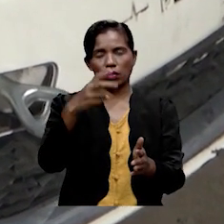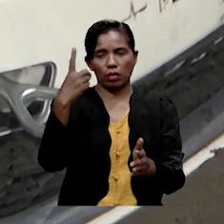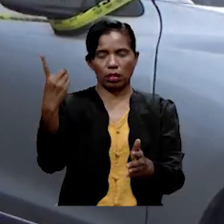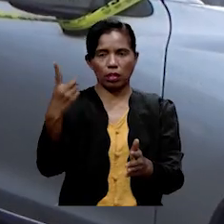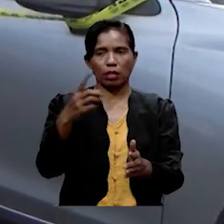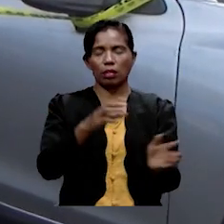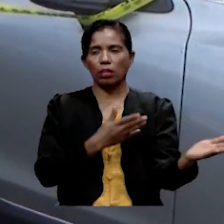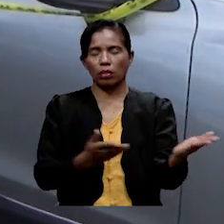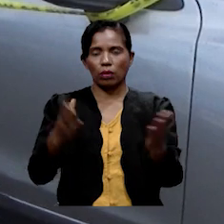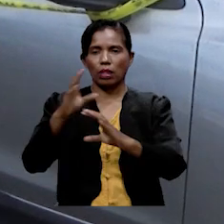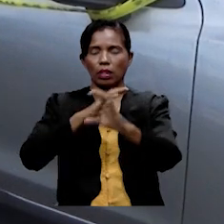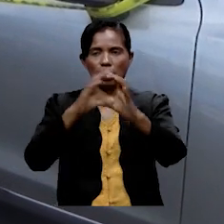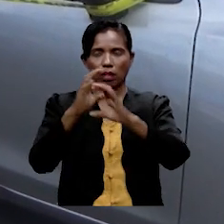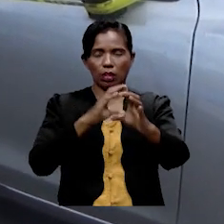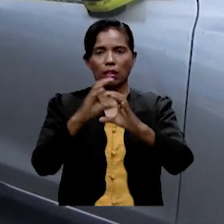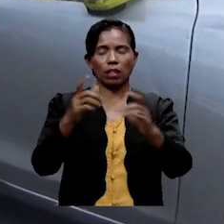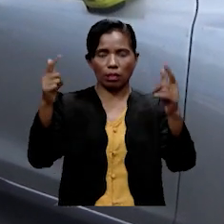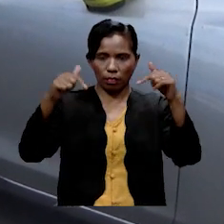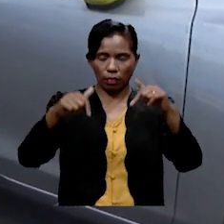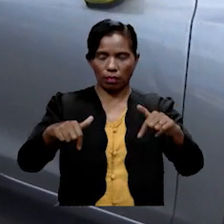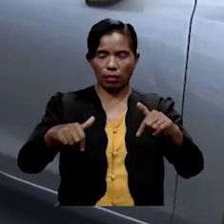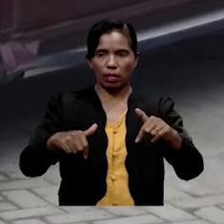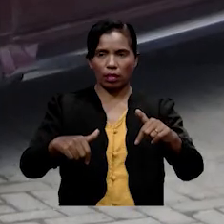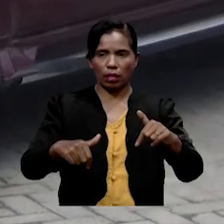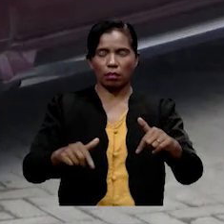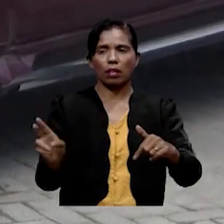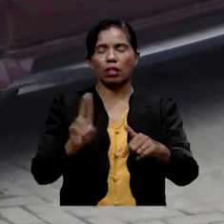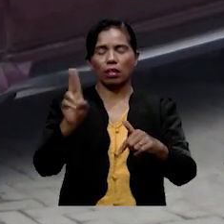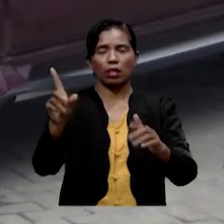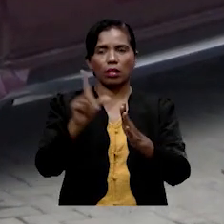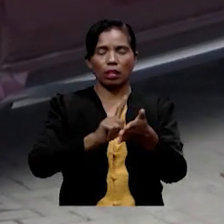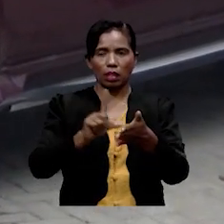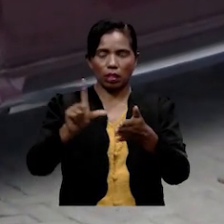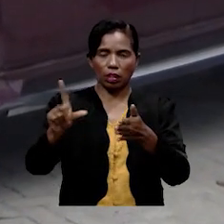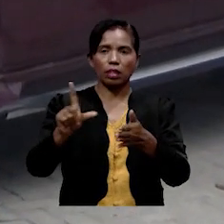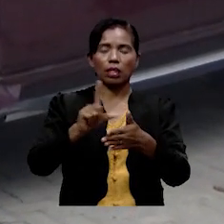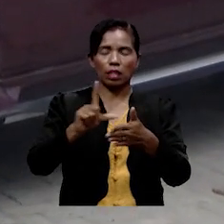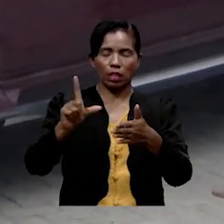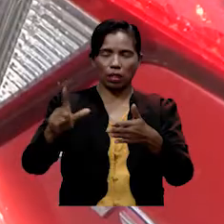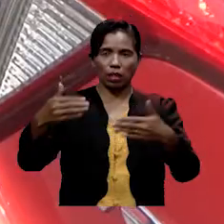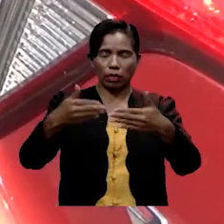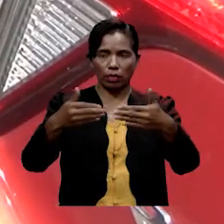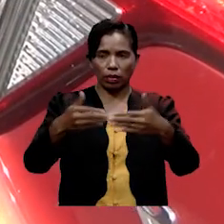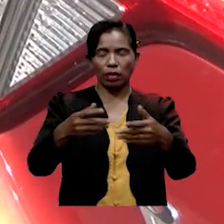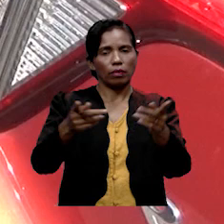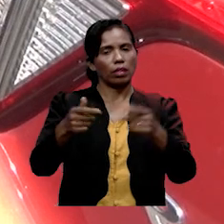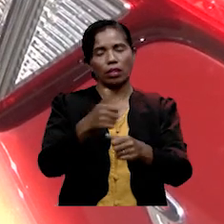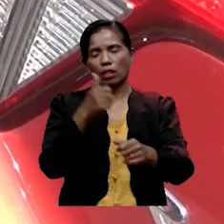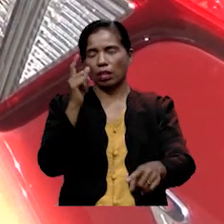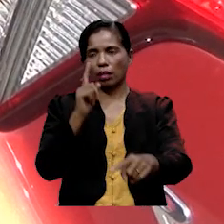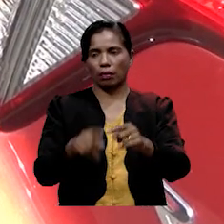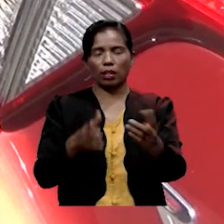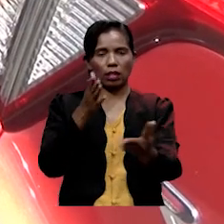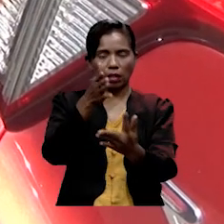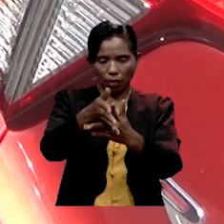ba importasaun kareta ka veikulu nebe alfande ka ezekuta iha linya fronteira no entrara sira seluk atau bandu labele tama